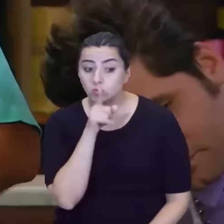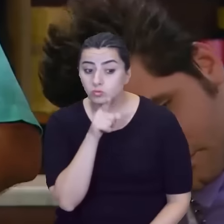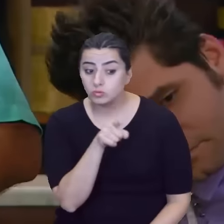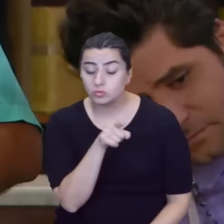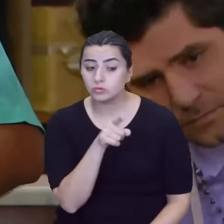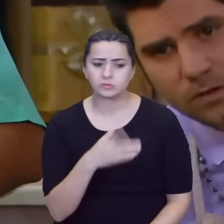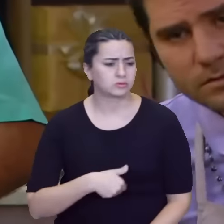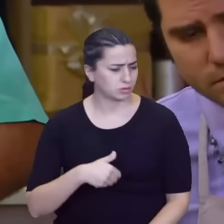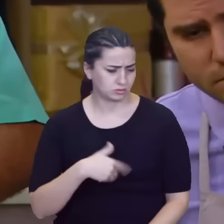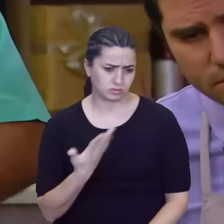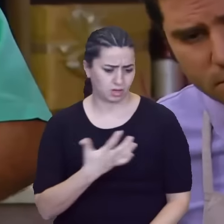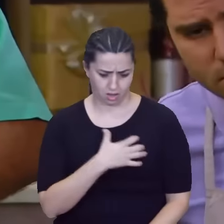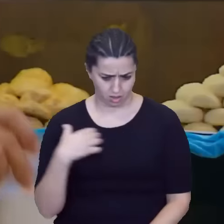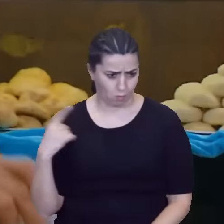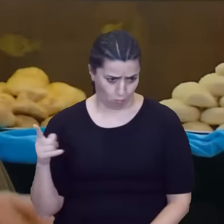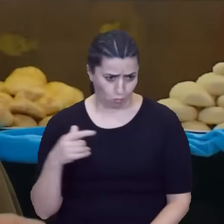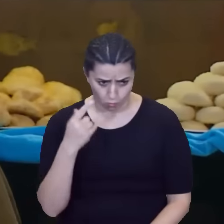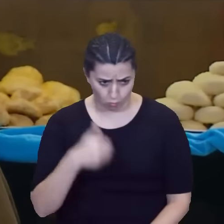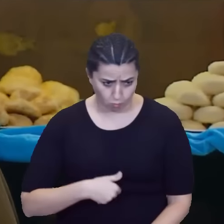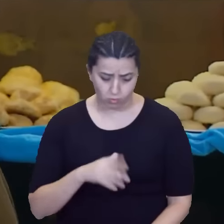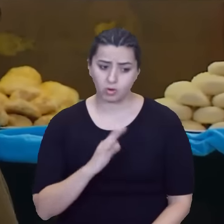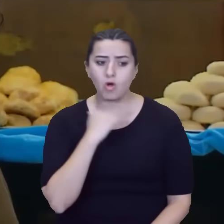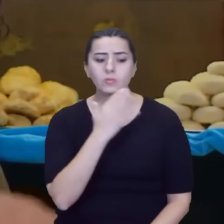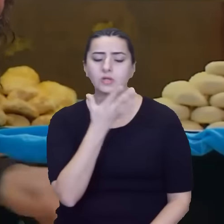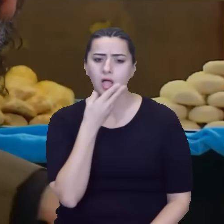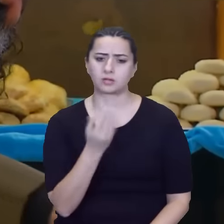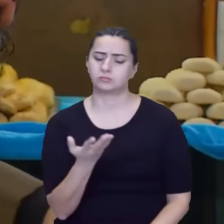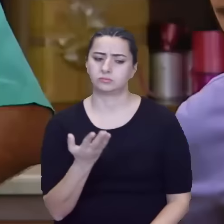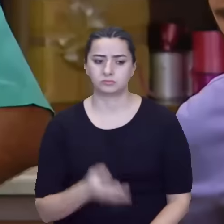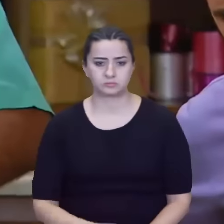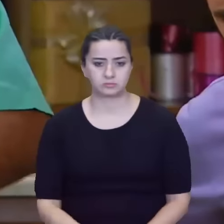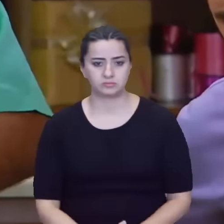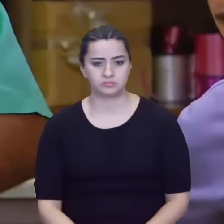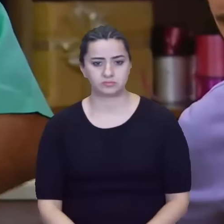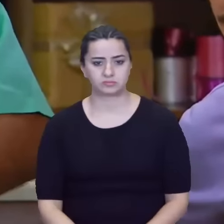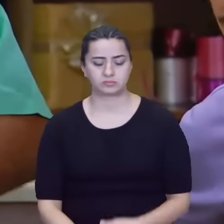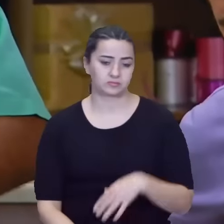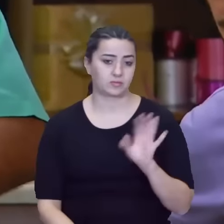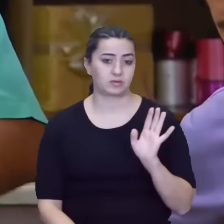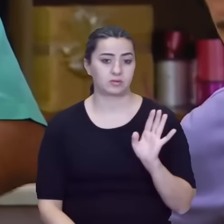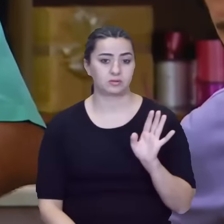Susmuş. Ne gülüyorsun sen benim hanıma bak ha? Gevrek gevrek, beşlik simit gibi.